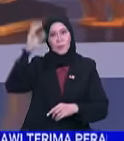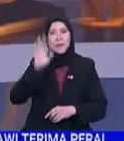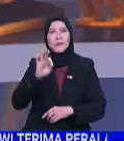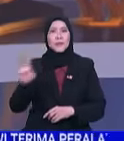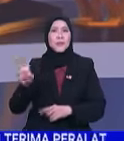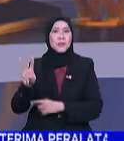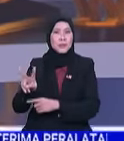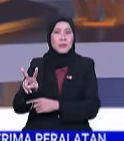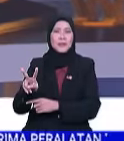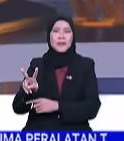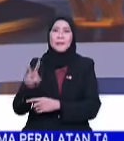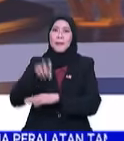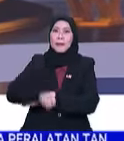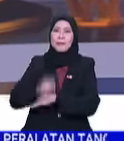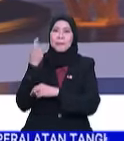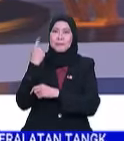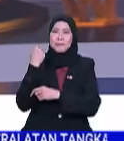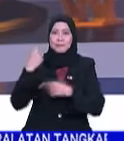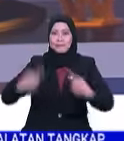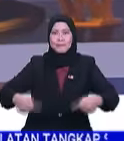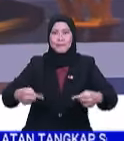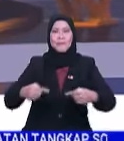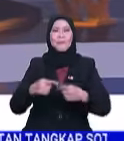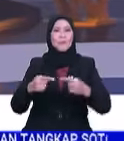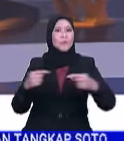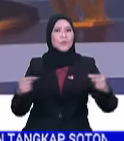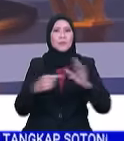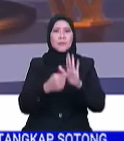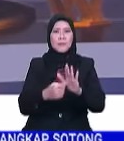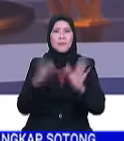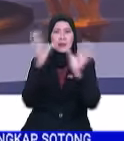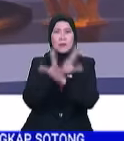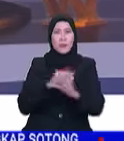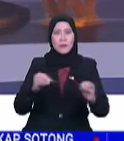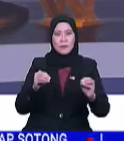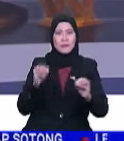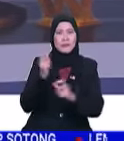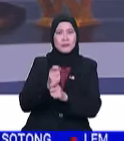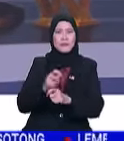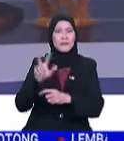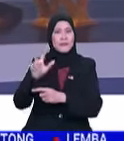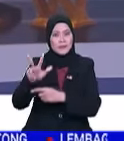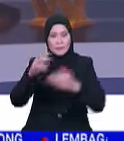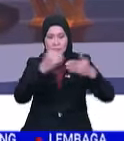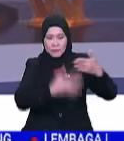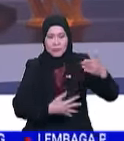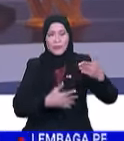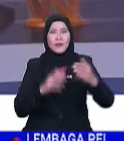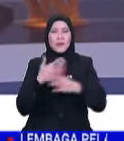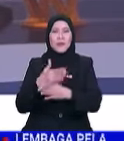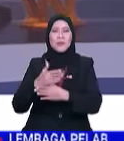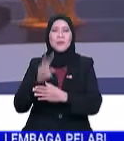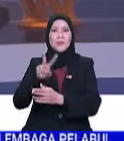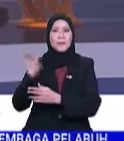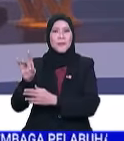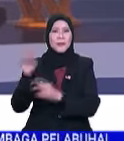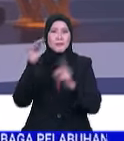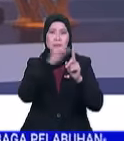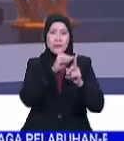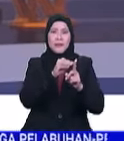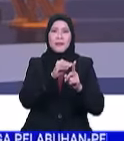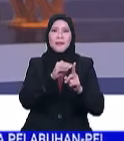2 pada aksi malam tadi. Keputusan itu menyaksikan Sarawak United kekal di tangga ketiga berkongsi 28 mata bersama